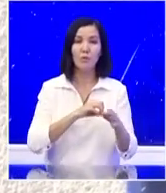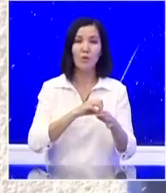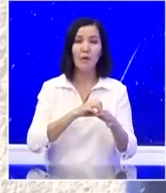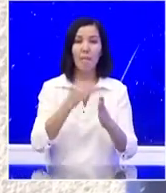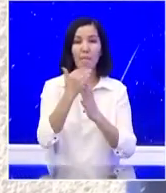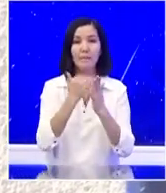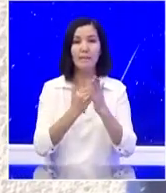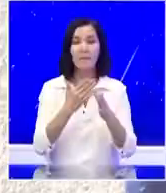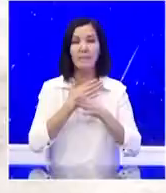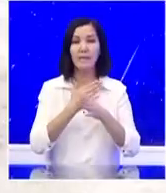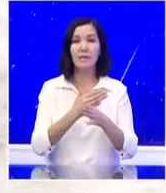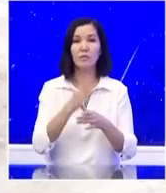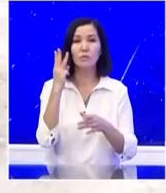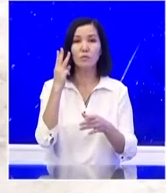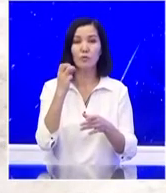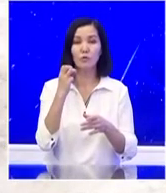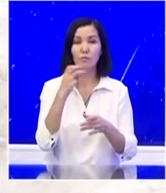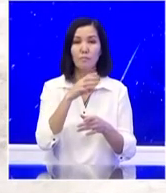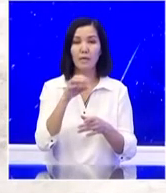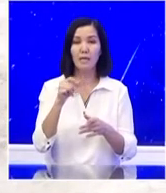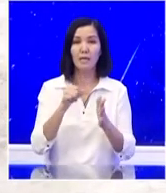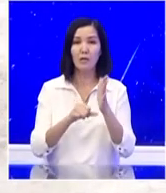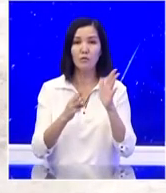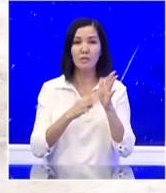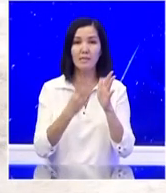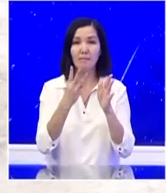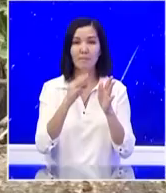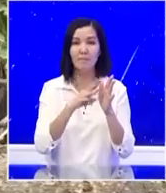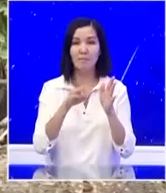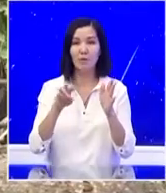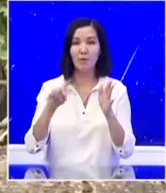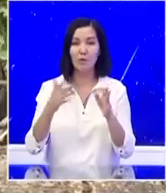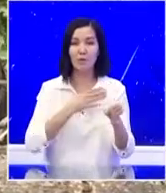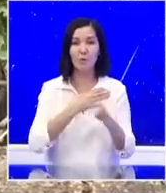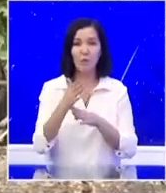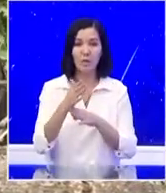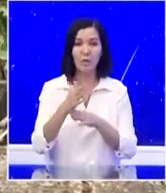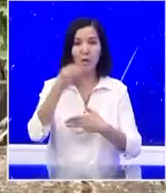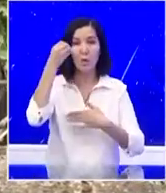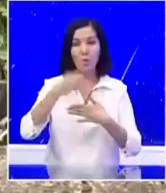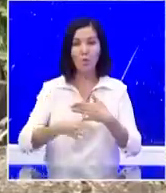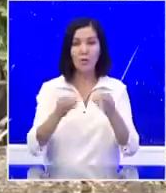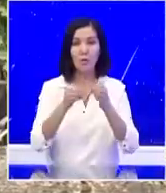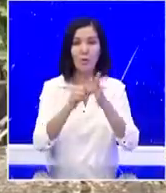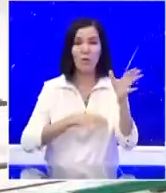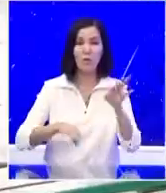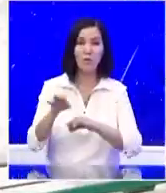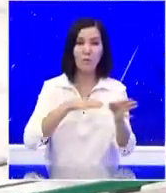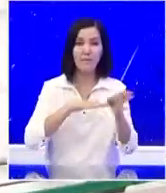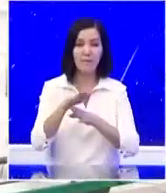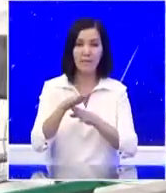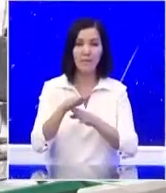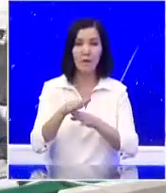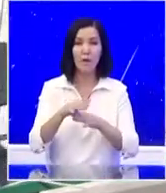бағдарламасы аясында 3 миллиард 22 миллион 685 мың теңге бөлінген. Бұл қаржыдан аудан орталығында 16 жоба іске аспақ. Оның